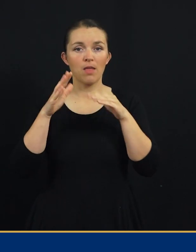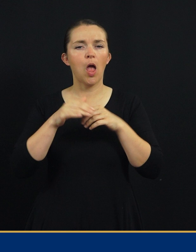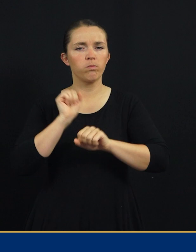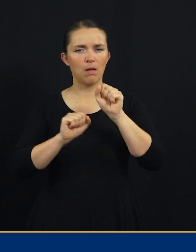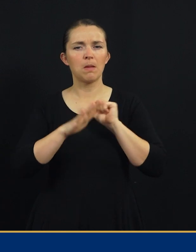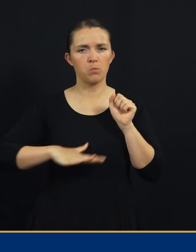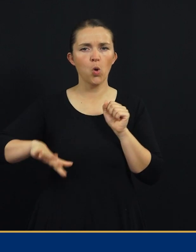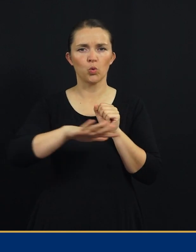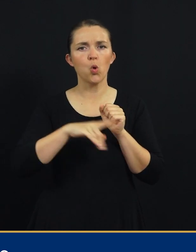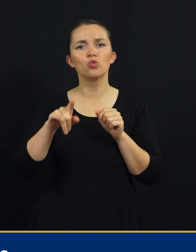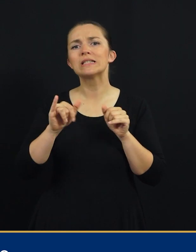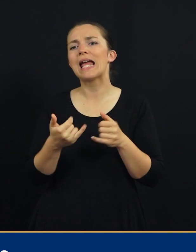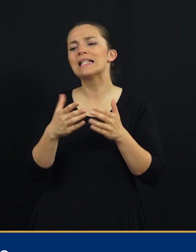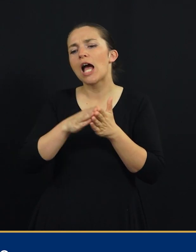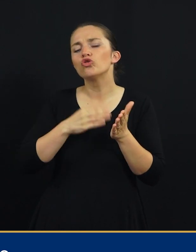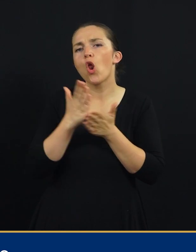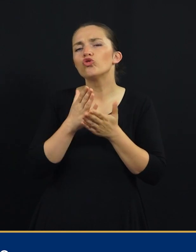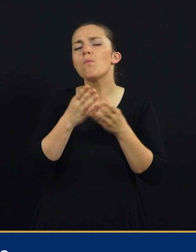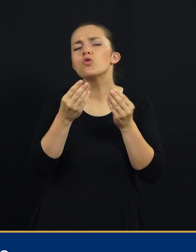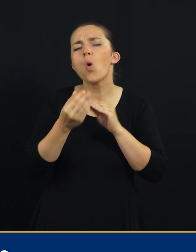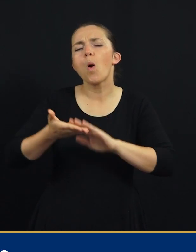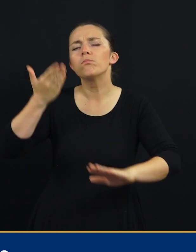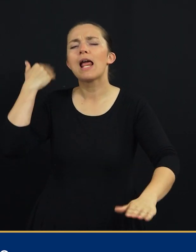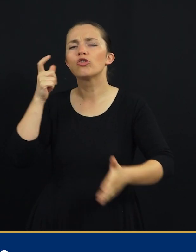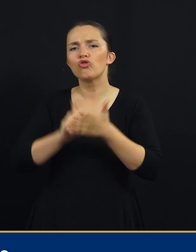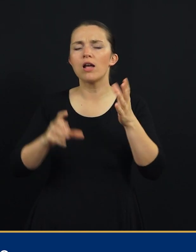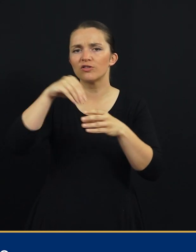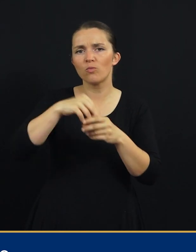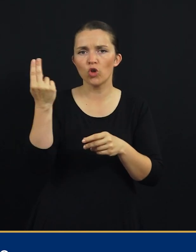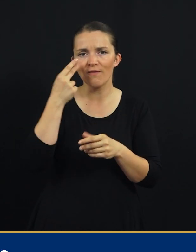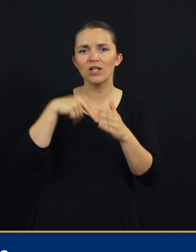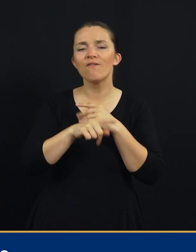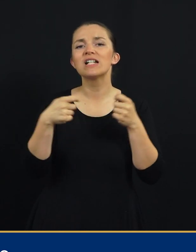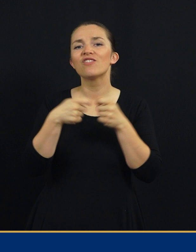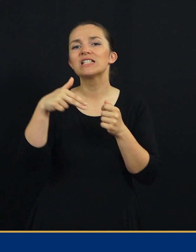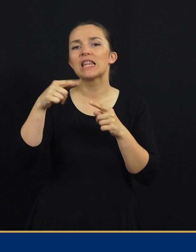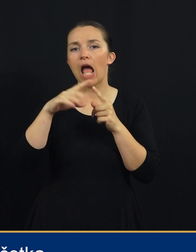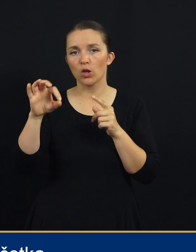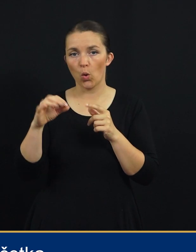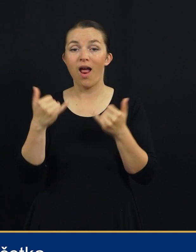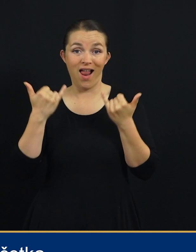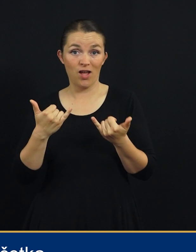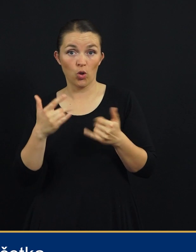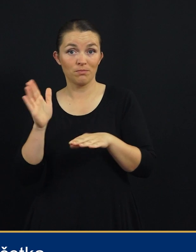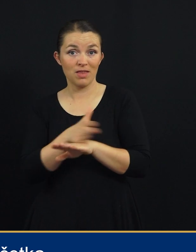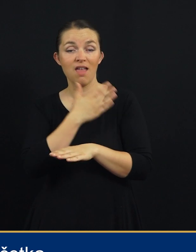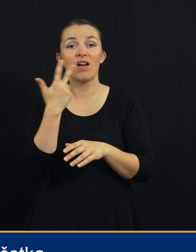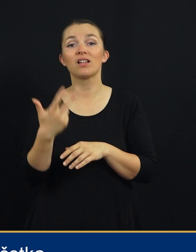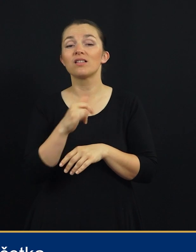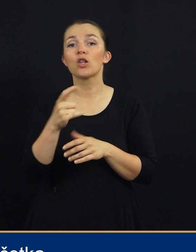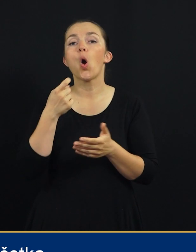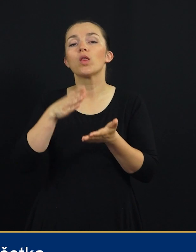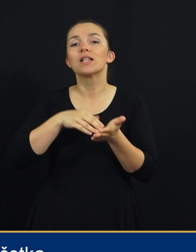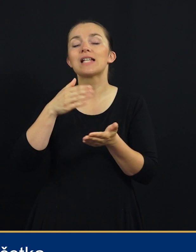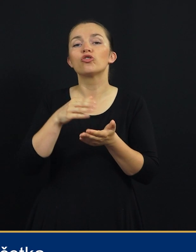obrambnem področju se je sicer začelo že mnogo pred članstvom Slovenije v zvezi NATO. Letos tako mineva 30 let od